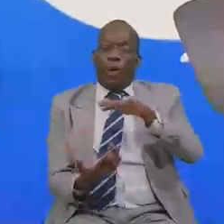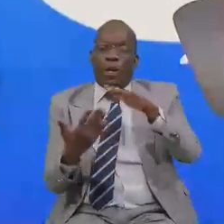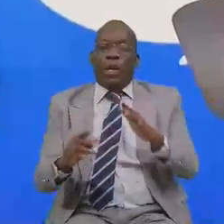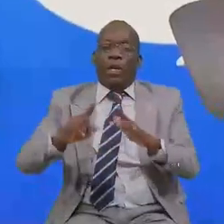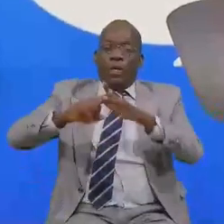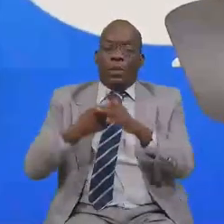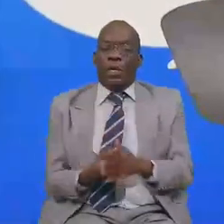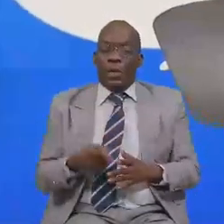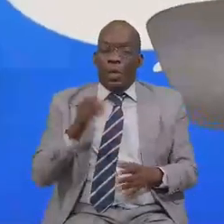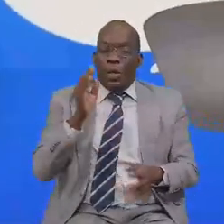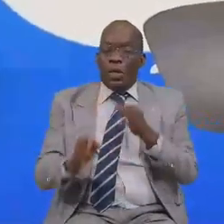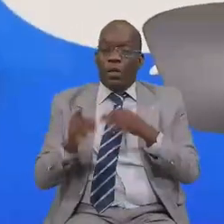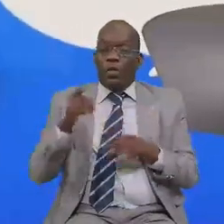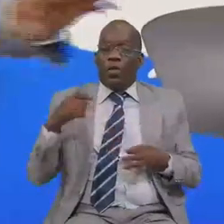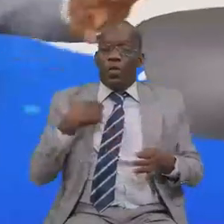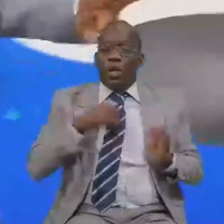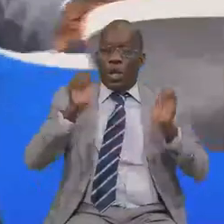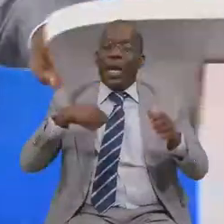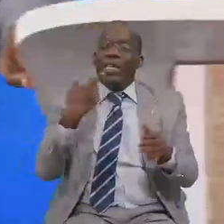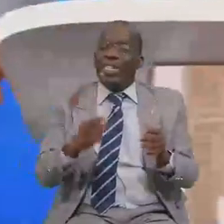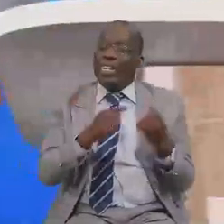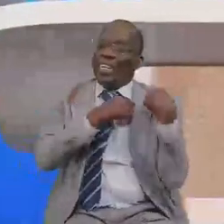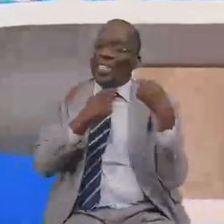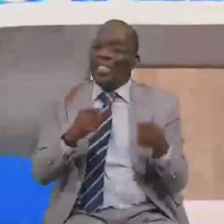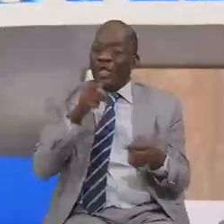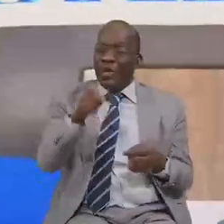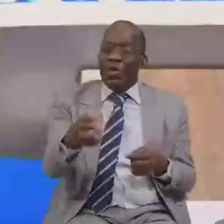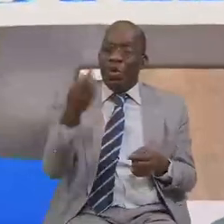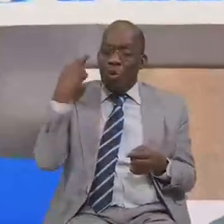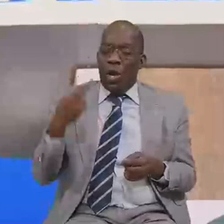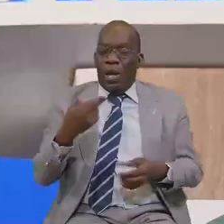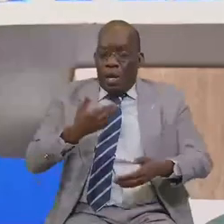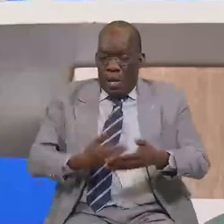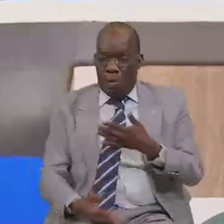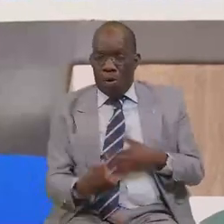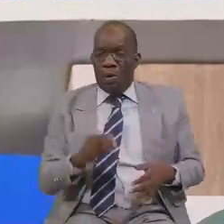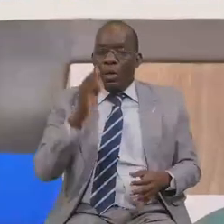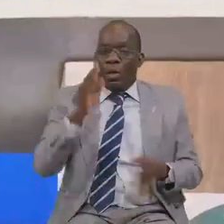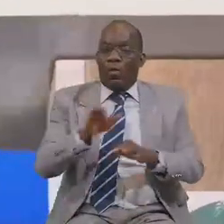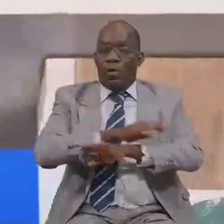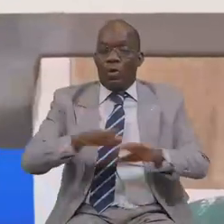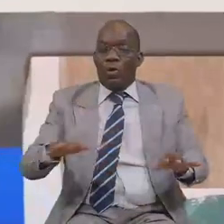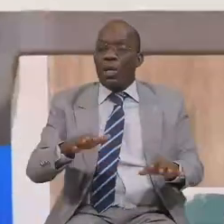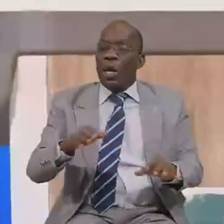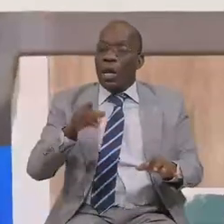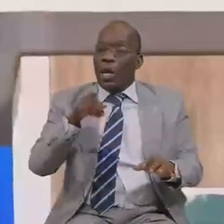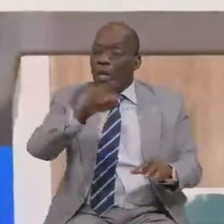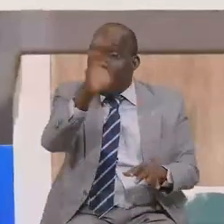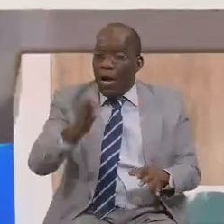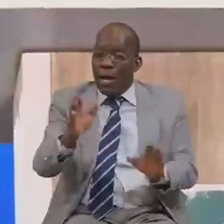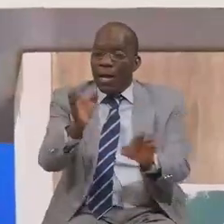devait dire depuis votre naissance, si vous n'avez jamais de problème par votre